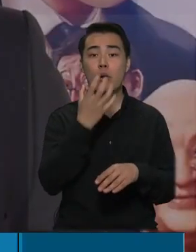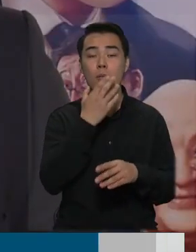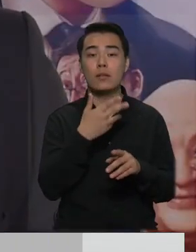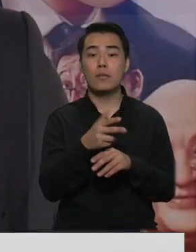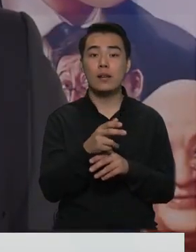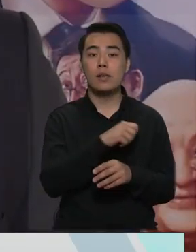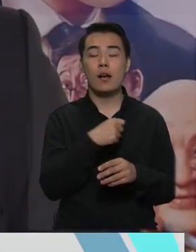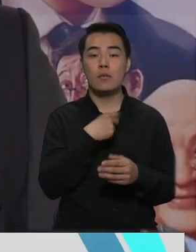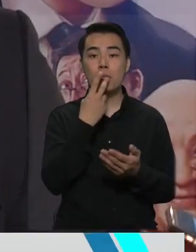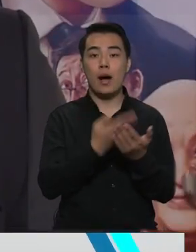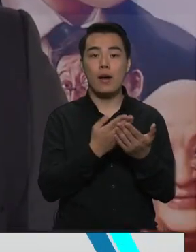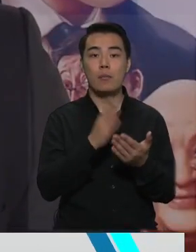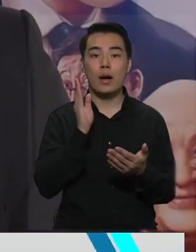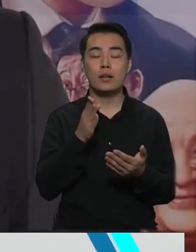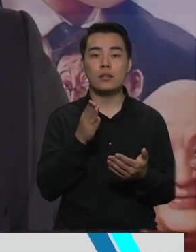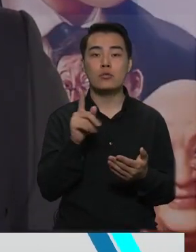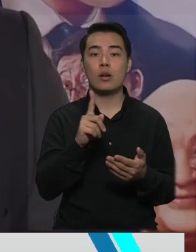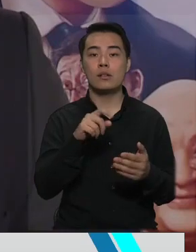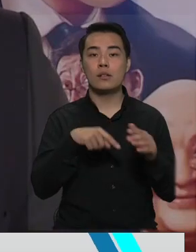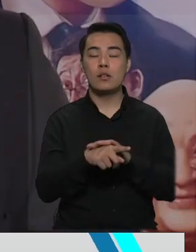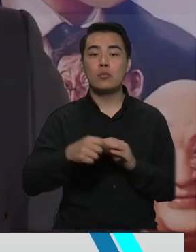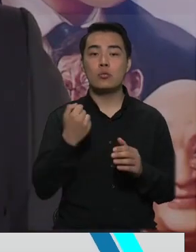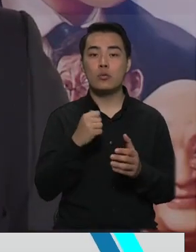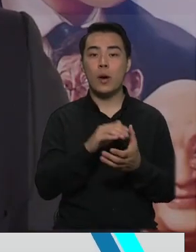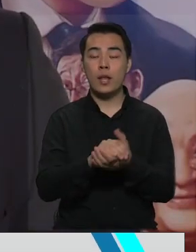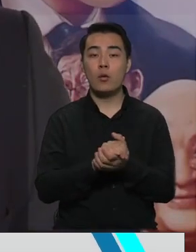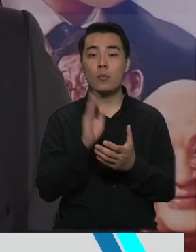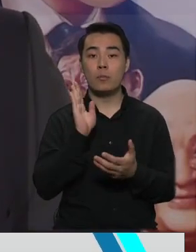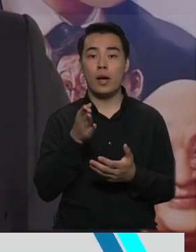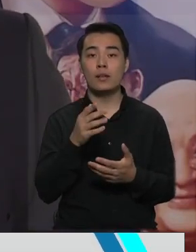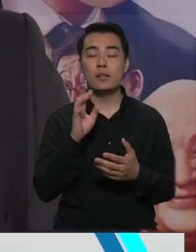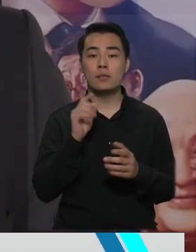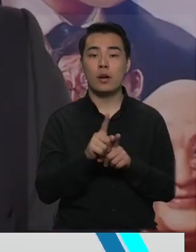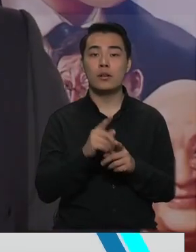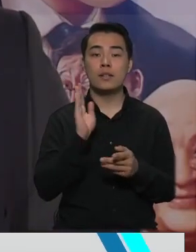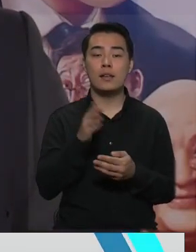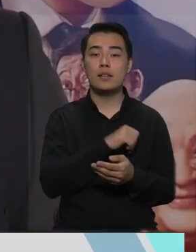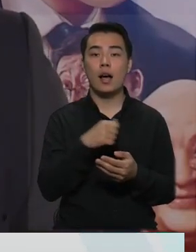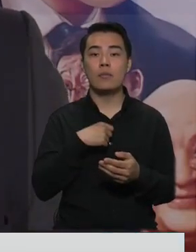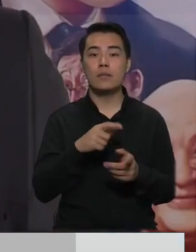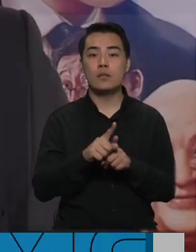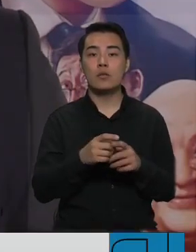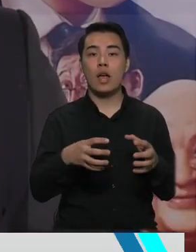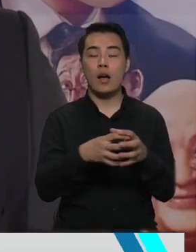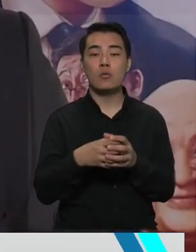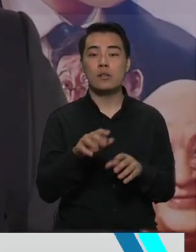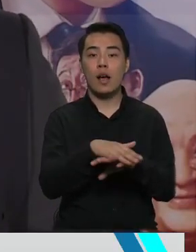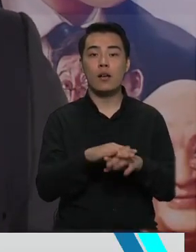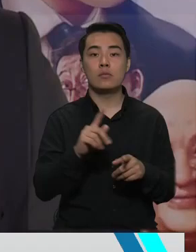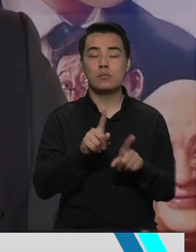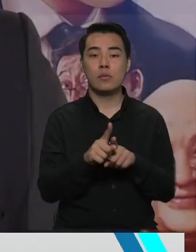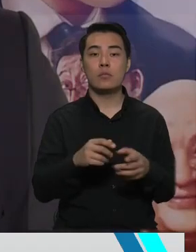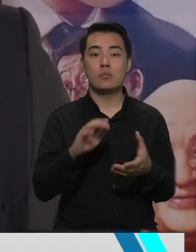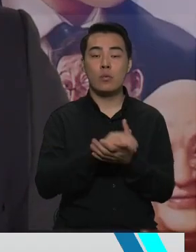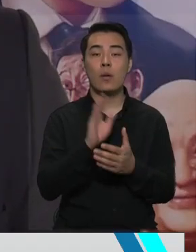нам всем покажет что если Дружба народов есть Дружба людей которые народы объединяют и то что